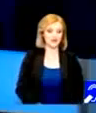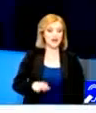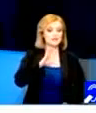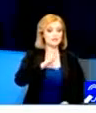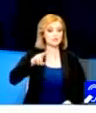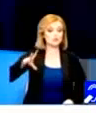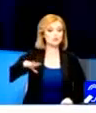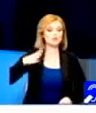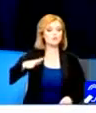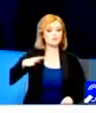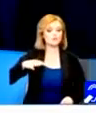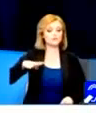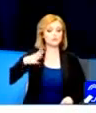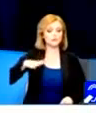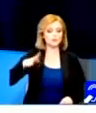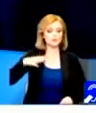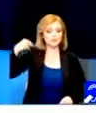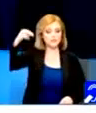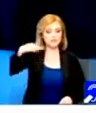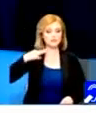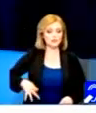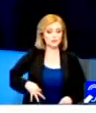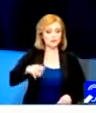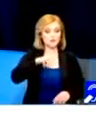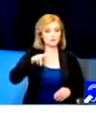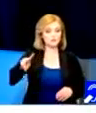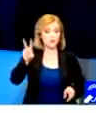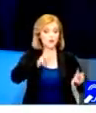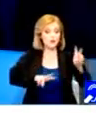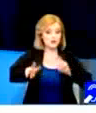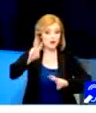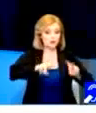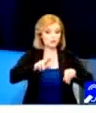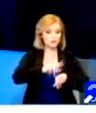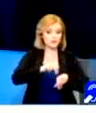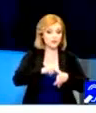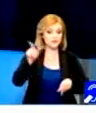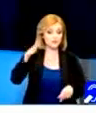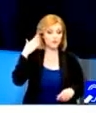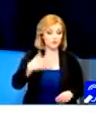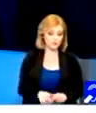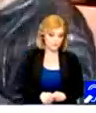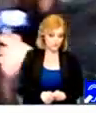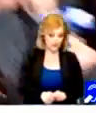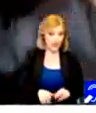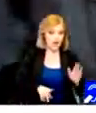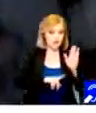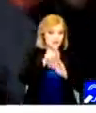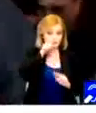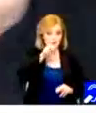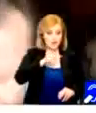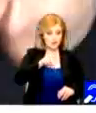Sergiu Lucinski, fiul fostului președinte al Republicii Moldova, Petru Lucinski, este dat în urmărire generală de poliția română. După ce la începutul